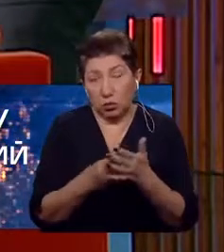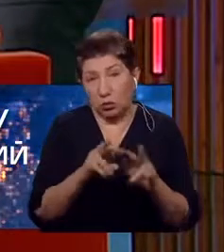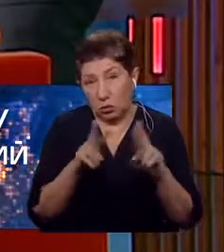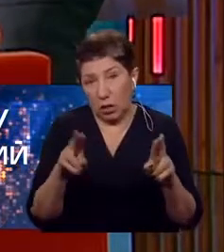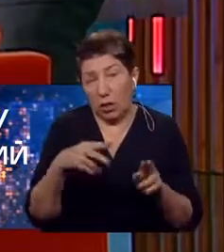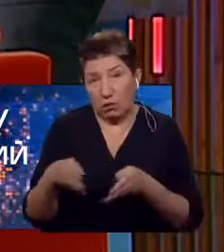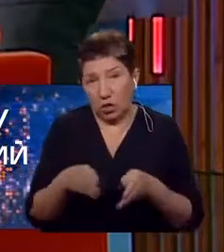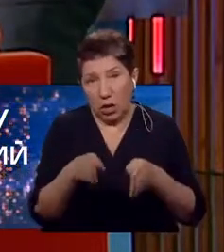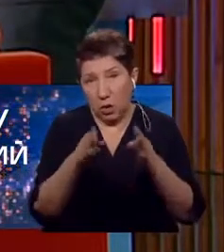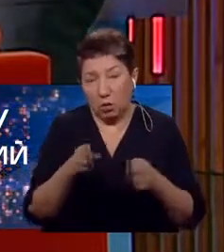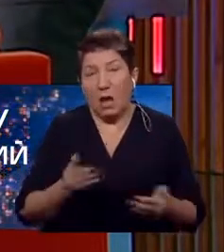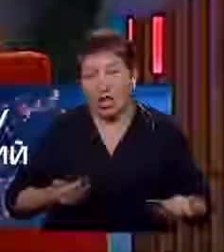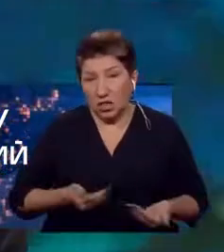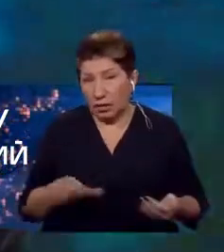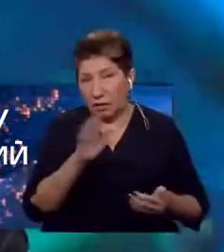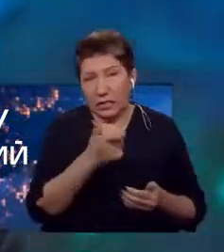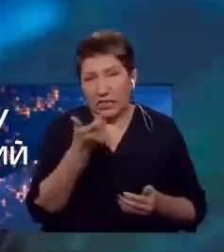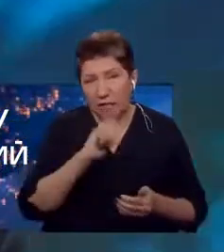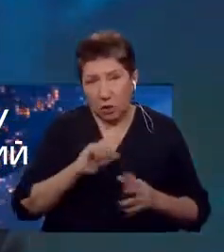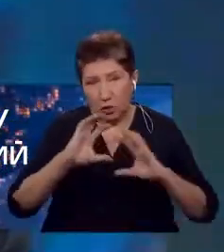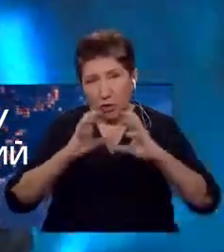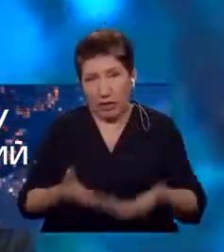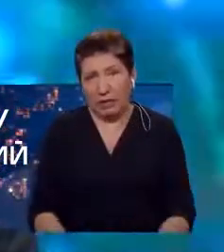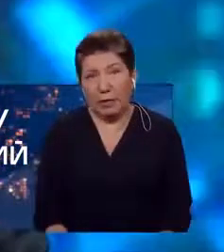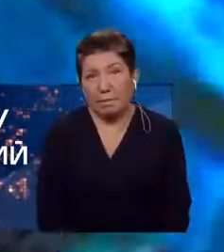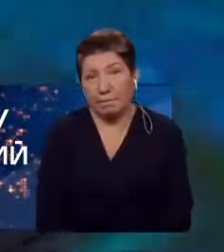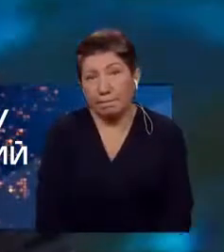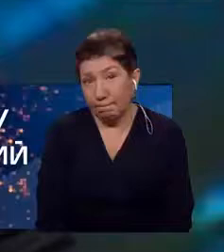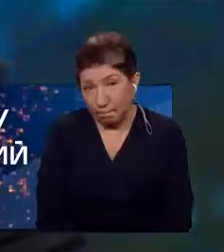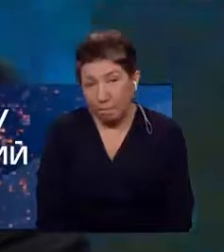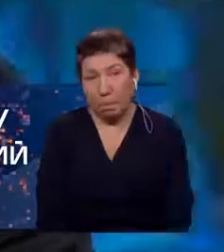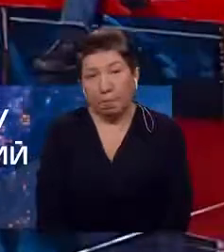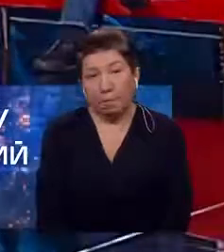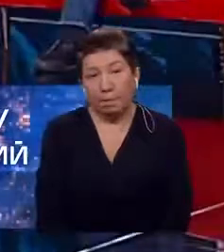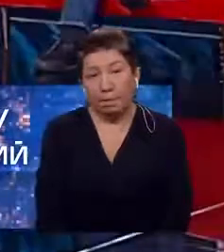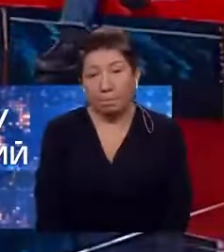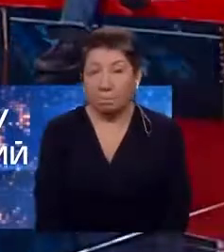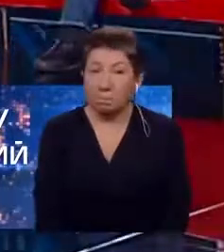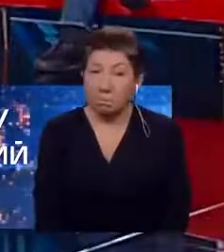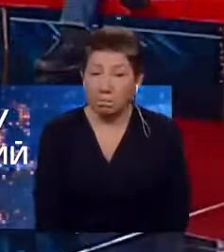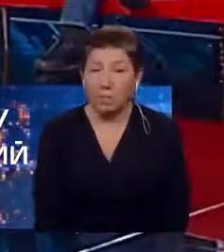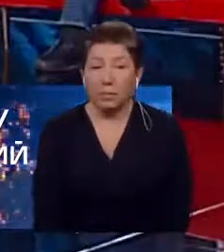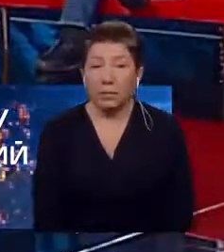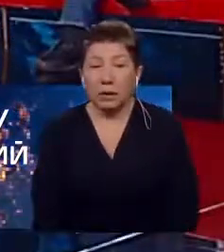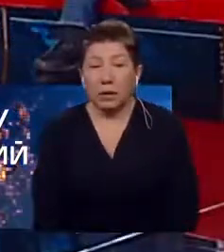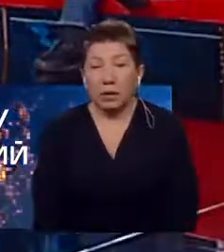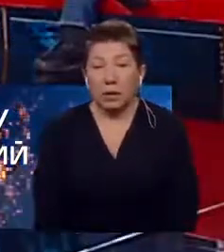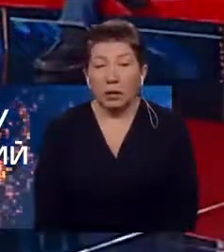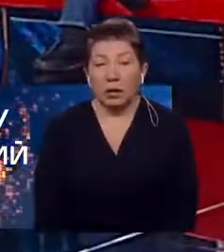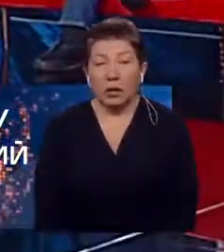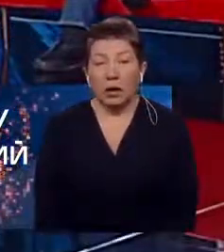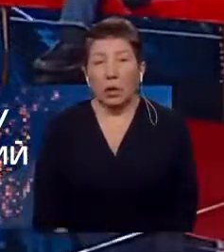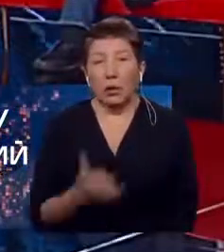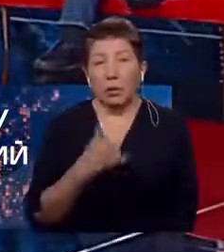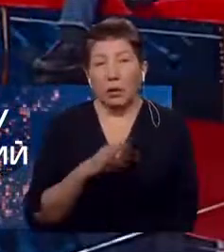таким шляхом живе весь цивілізований світ. Ось, я думаю, це відповідь на ваше питання. Добре, тепер у мене, пробачте, у мене зараз